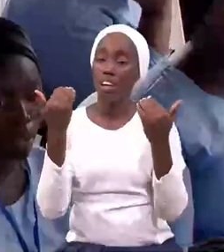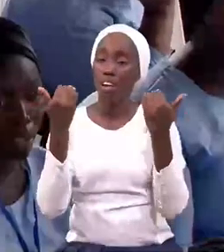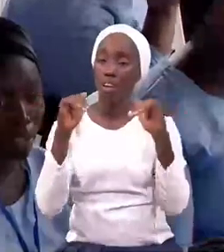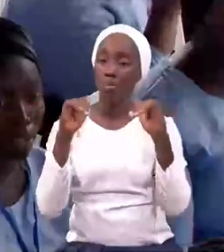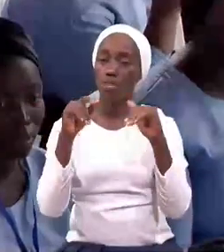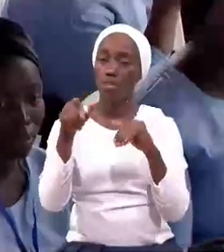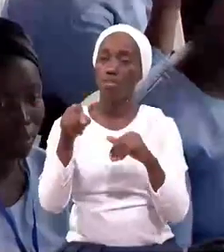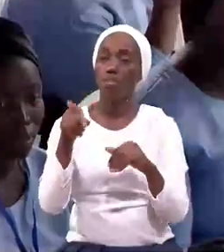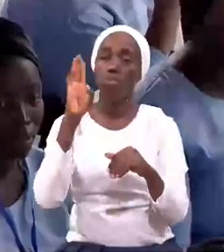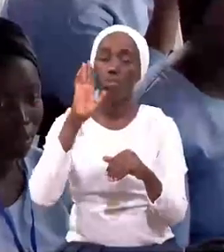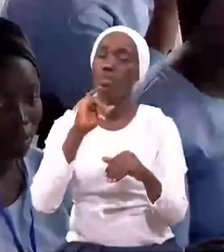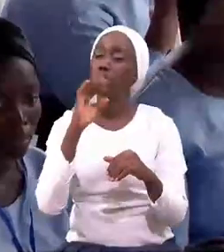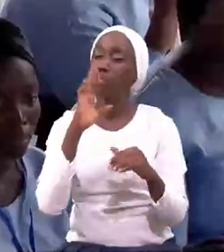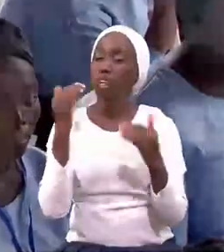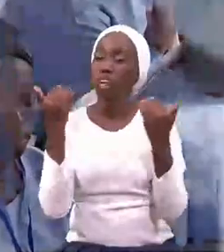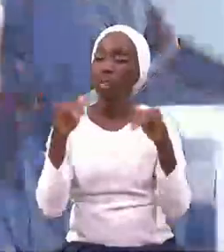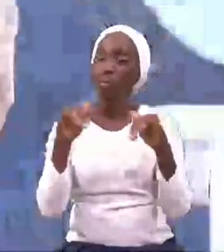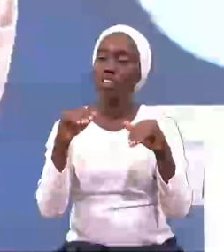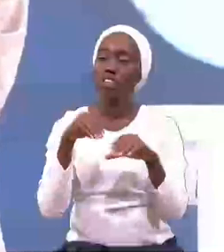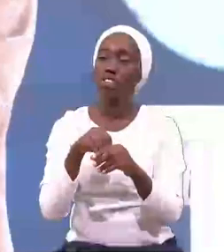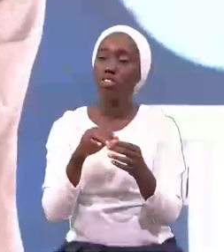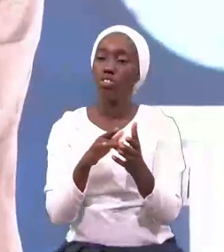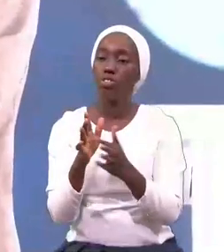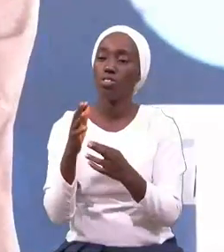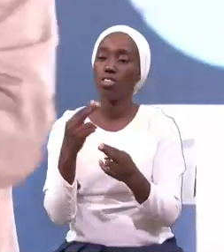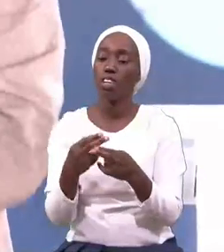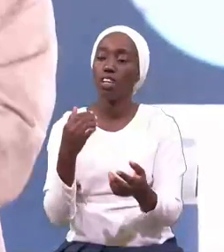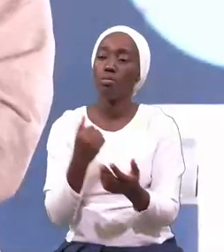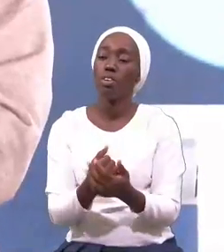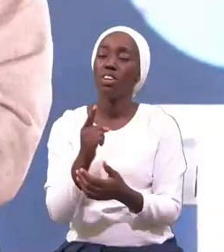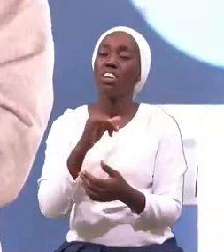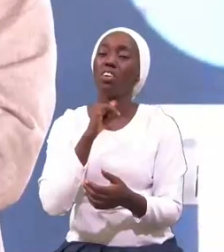Dieu ne t'a pas limité, donc tu ne seras pas limité.